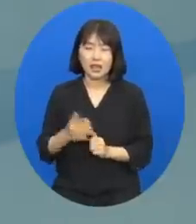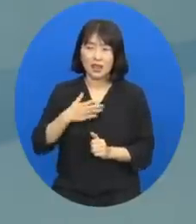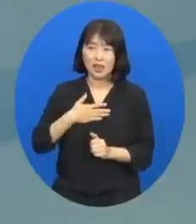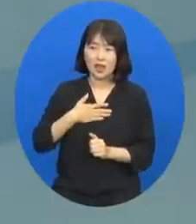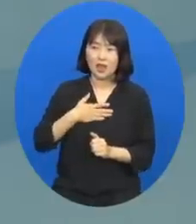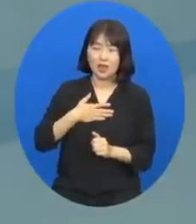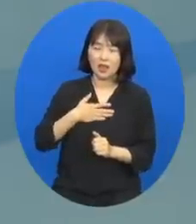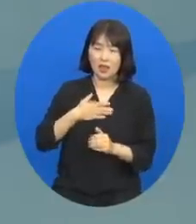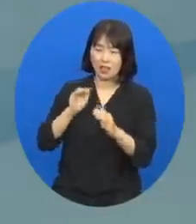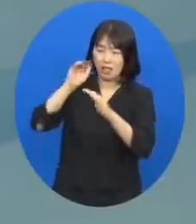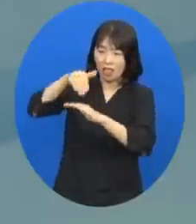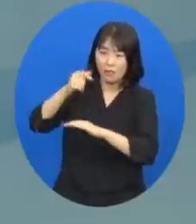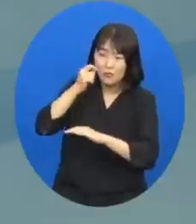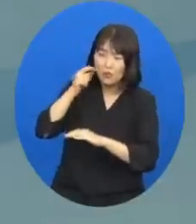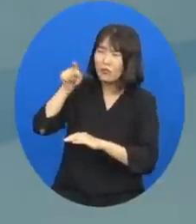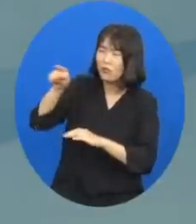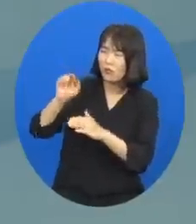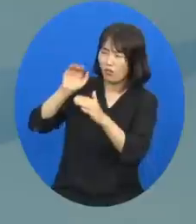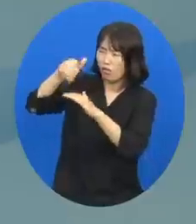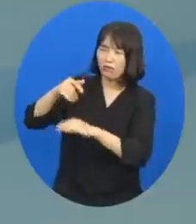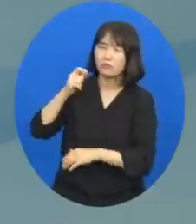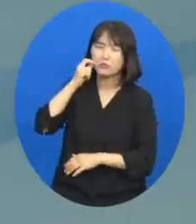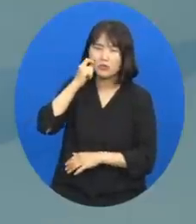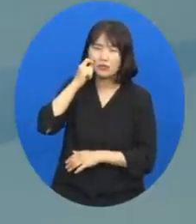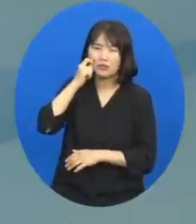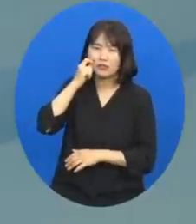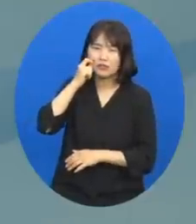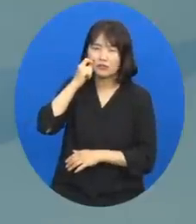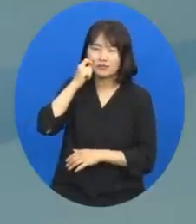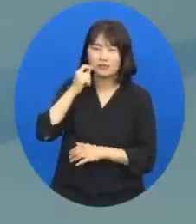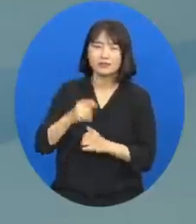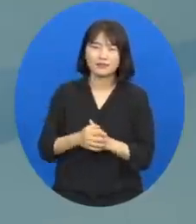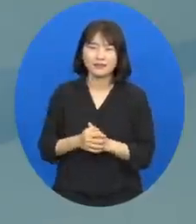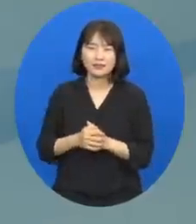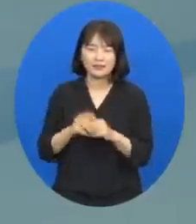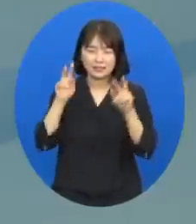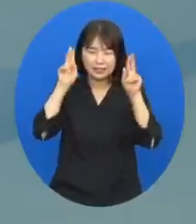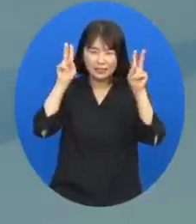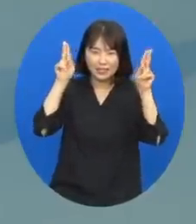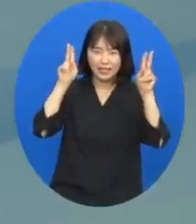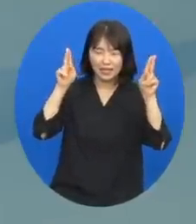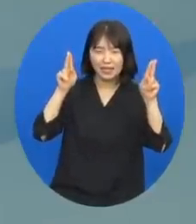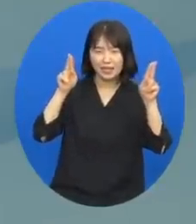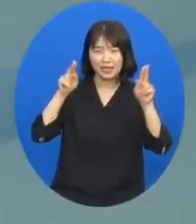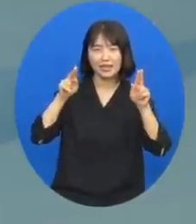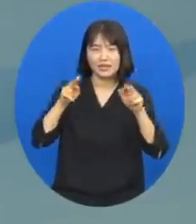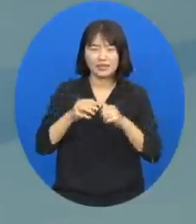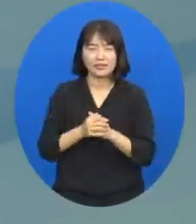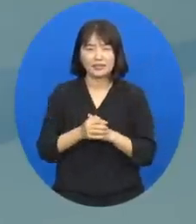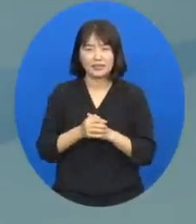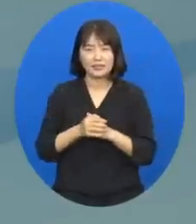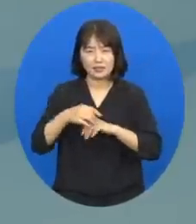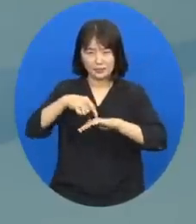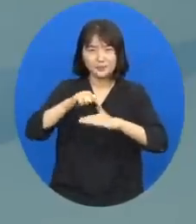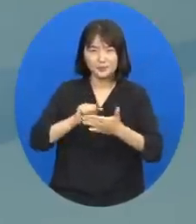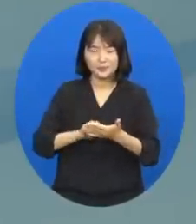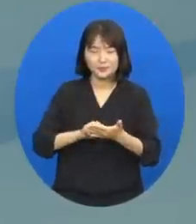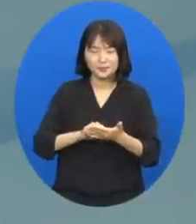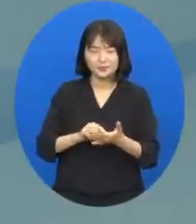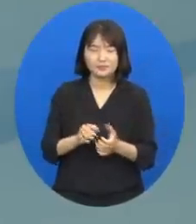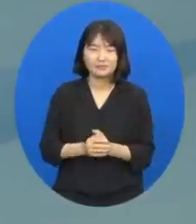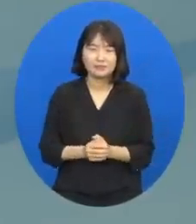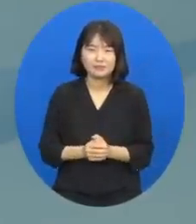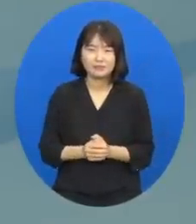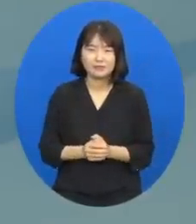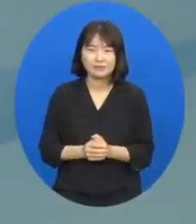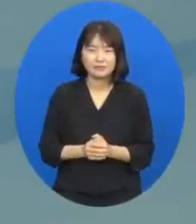빠져나가지 못해 이것이 이제 게 멘탈 l 라고 하는 것인데요 아 왜 이런 것이 있는